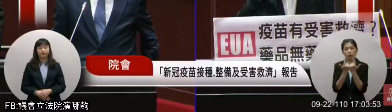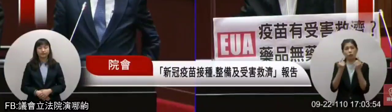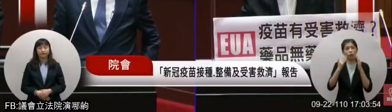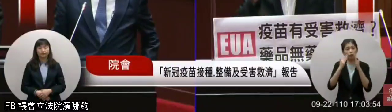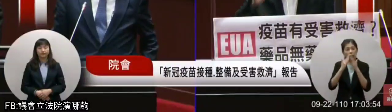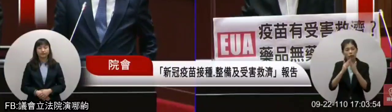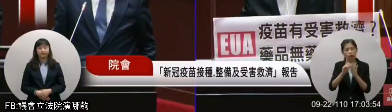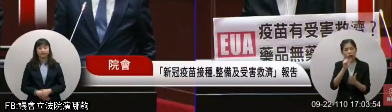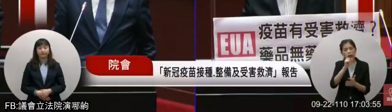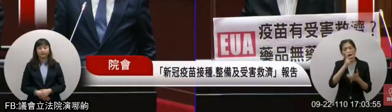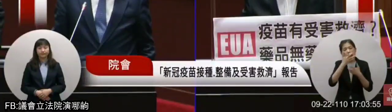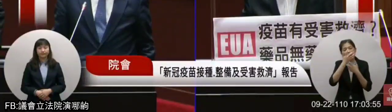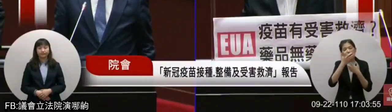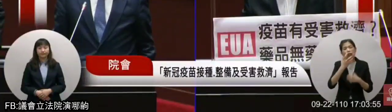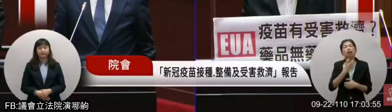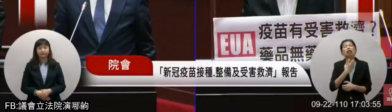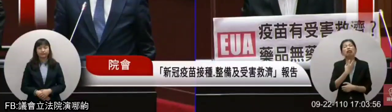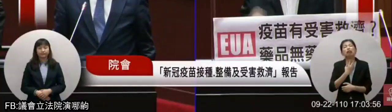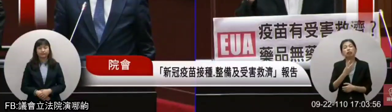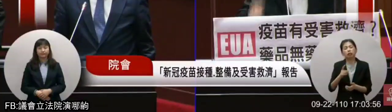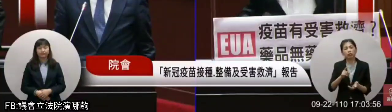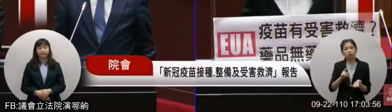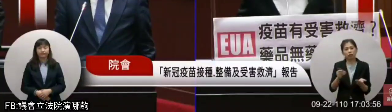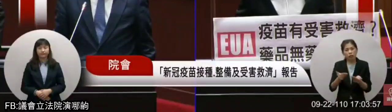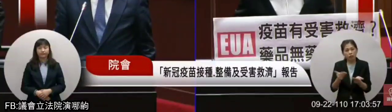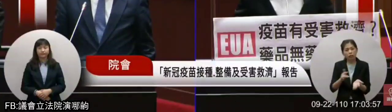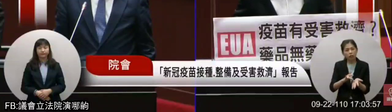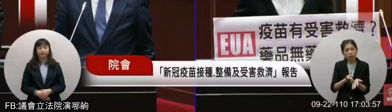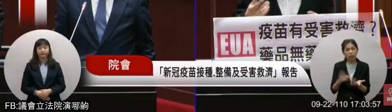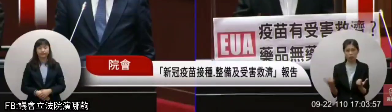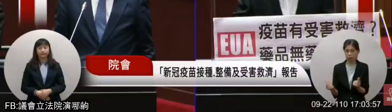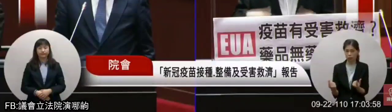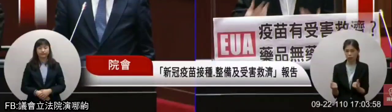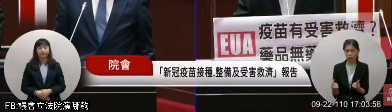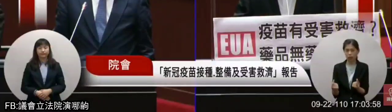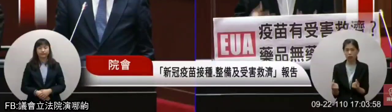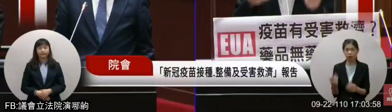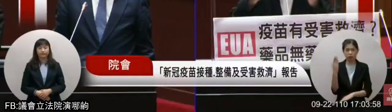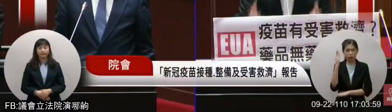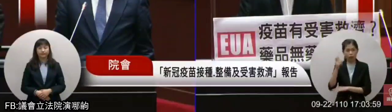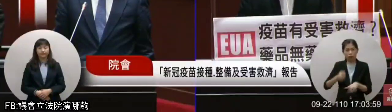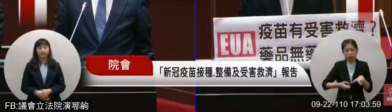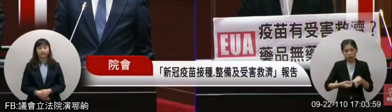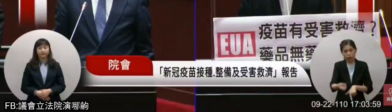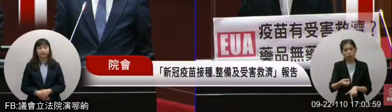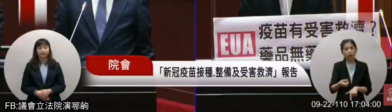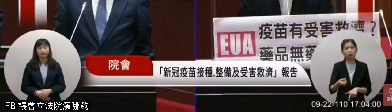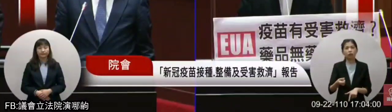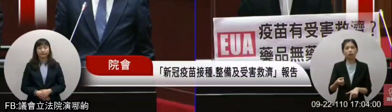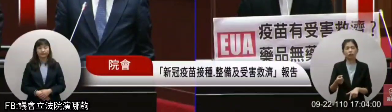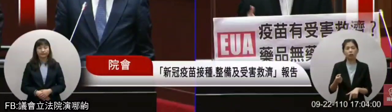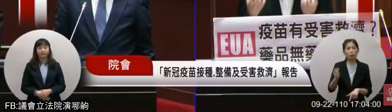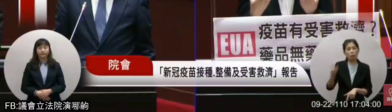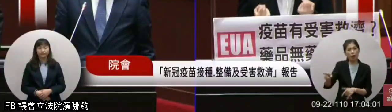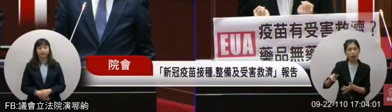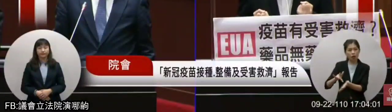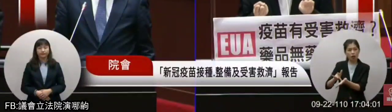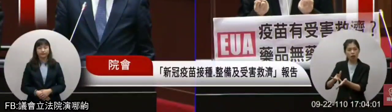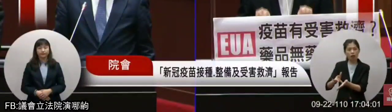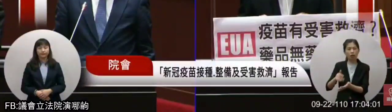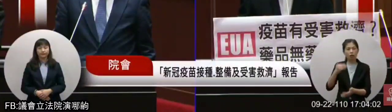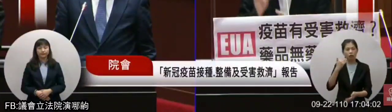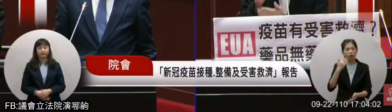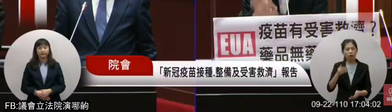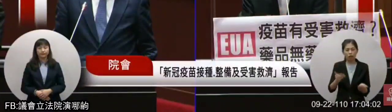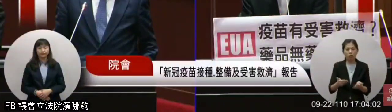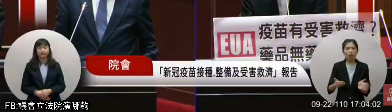治疗酒瘾的药物有没有？一样呢，公费公家机构采购的药物啊，假如有人病患受